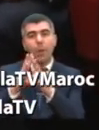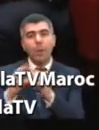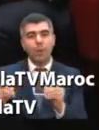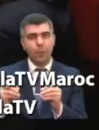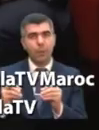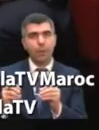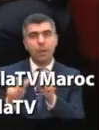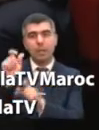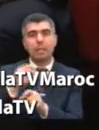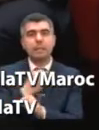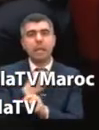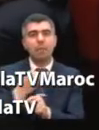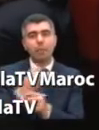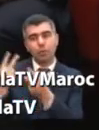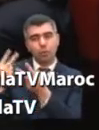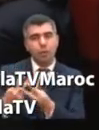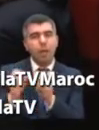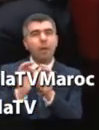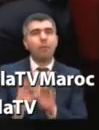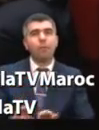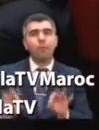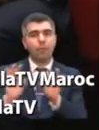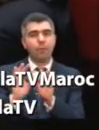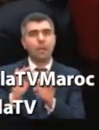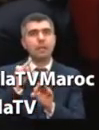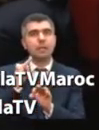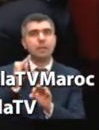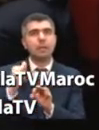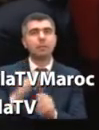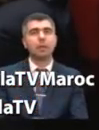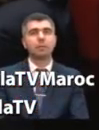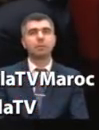نقولوها. وهناك هذه ظاهره اللي كاينه في بعض الاقاليم متفشيه